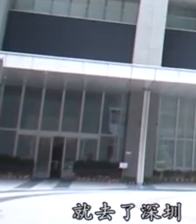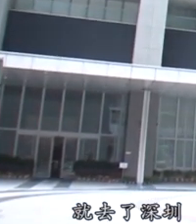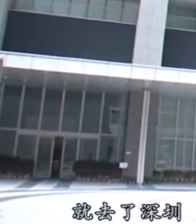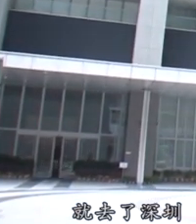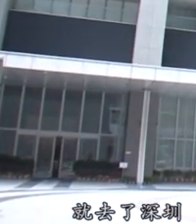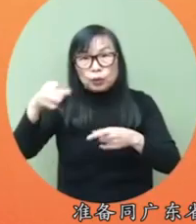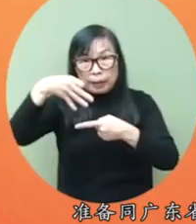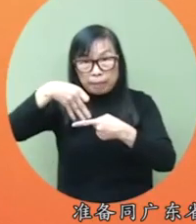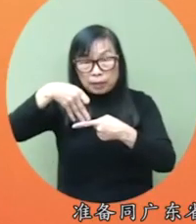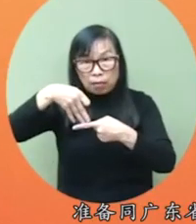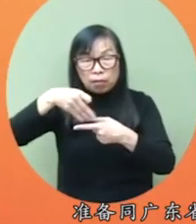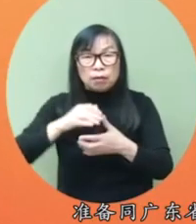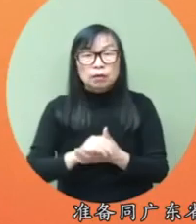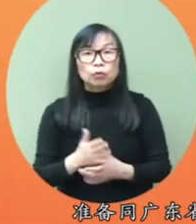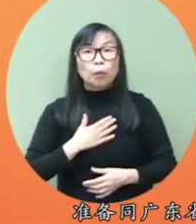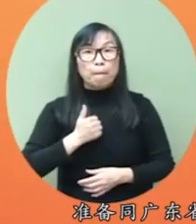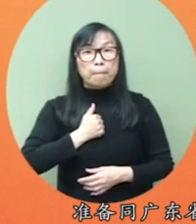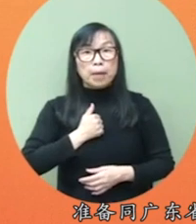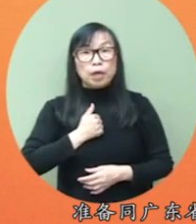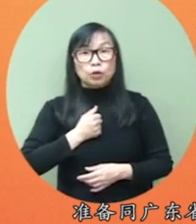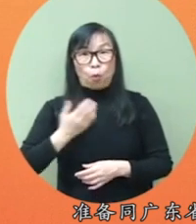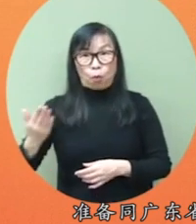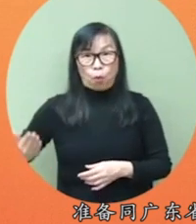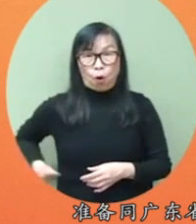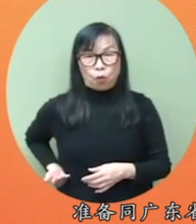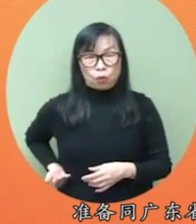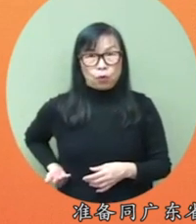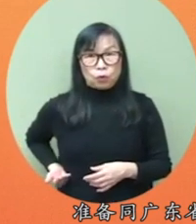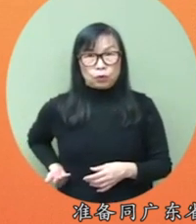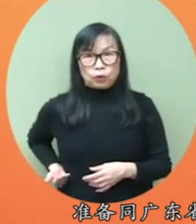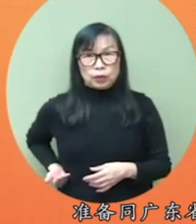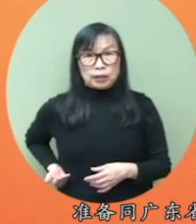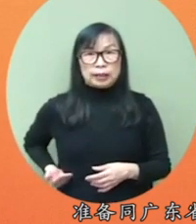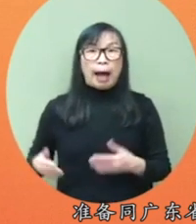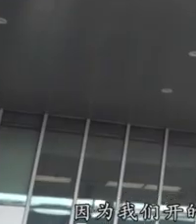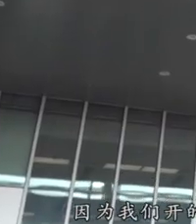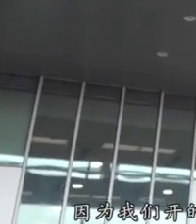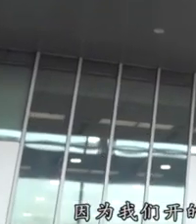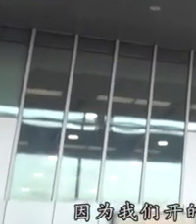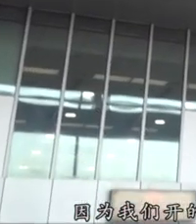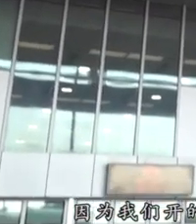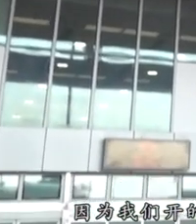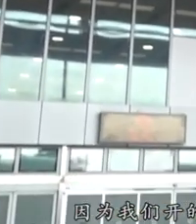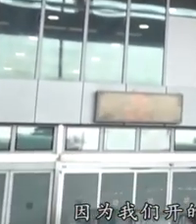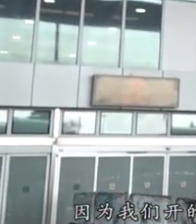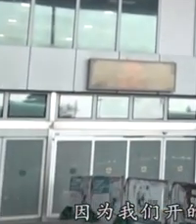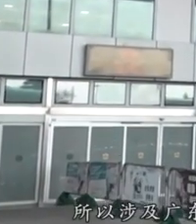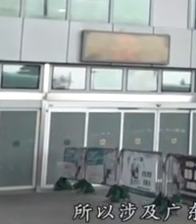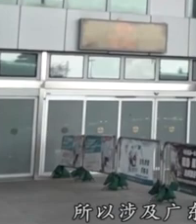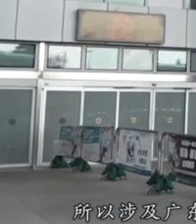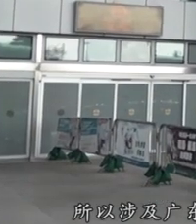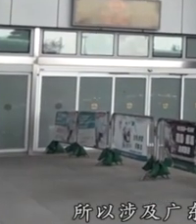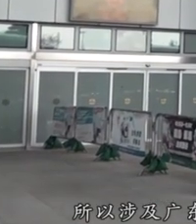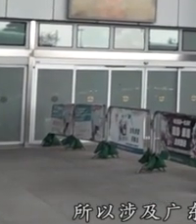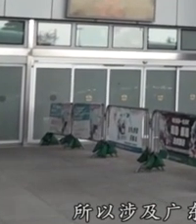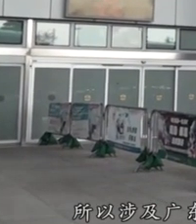去了深圳，咁就准备同广东省呢就开对接的会议。因为我哋开的是陆路口岸，咁